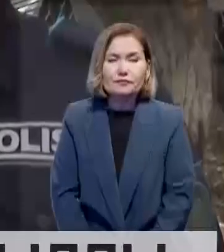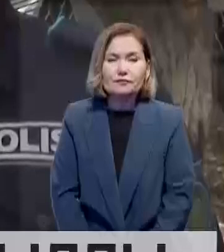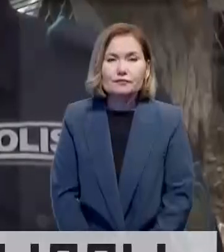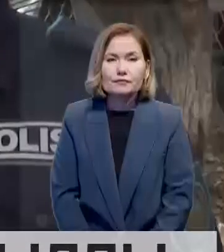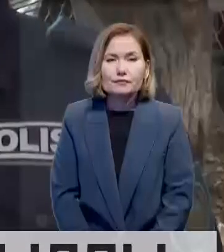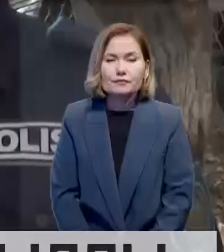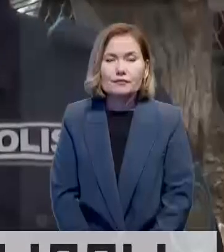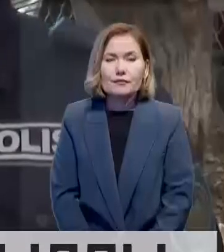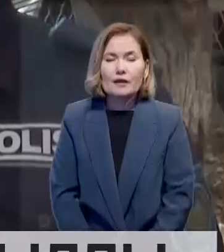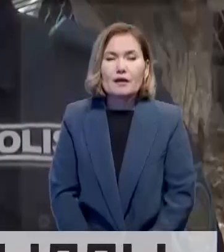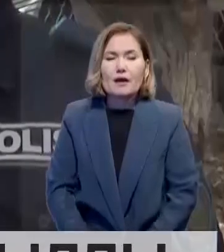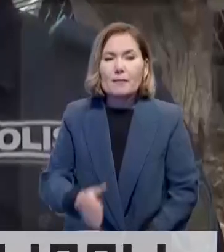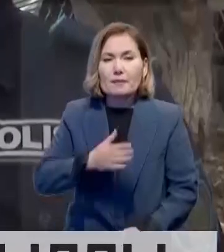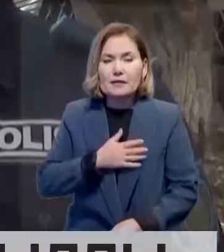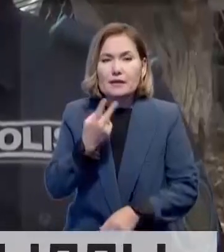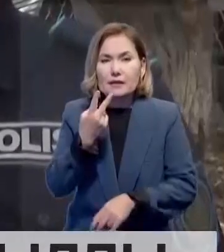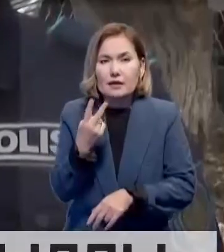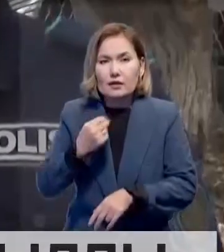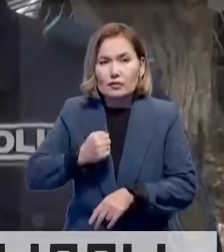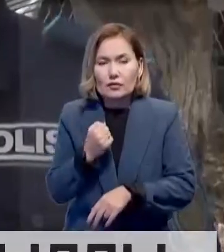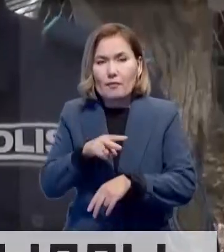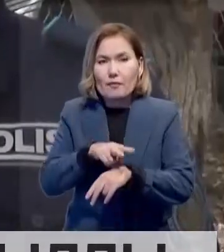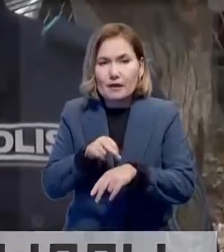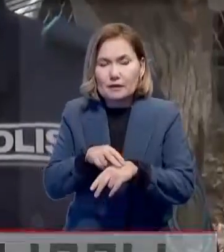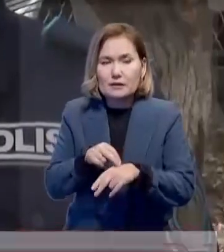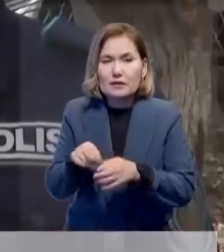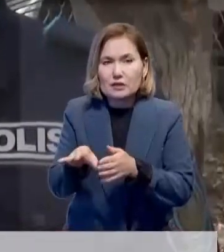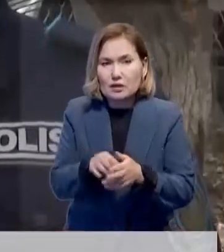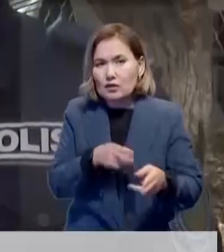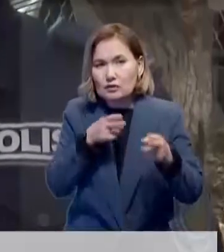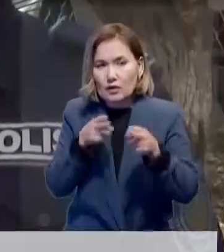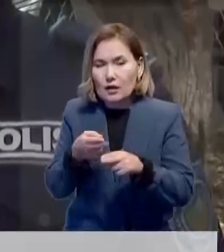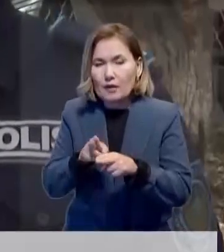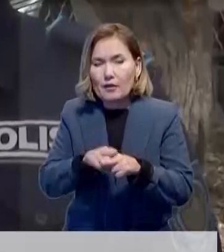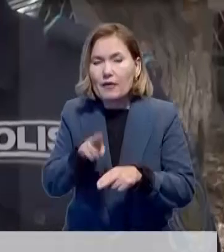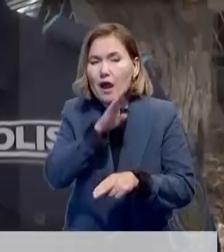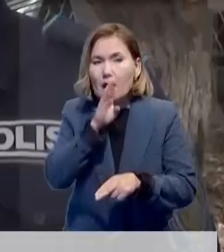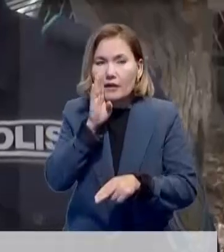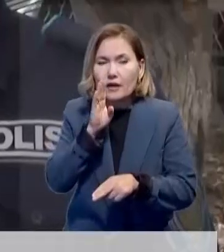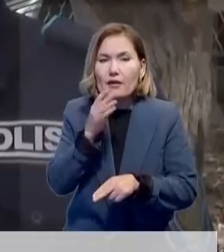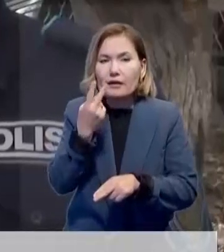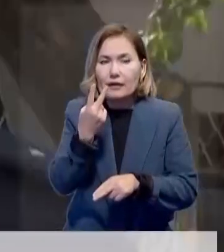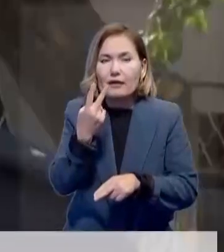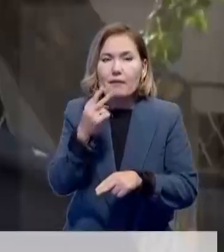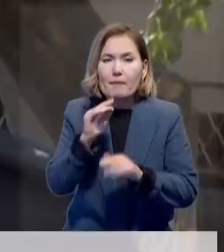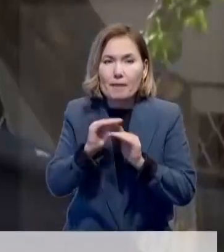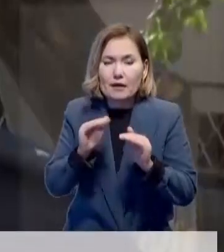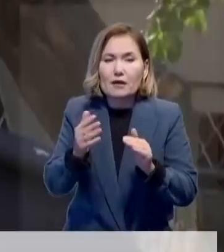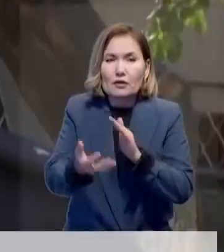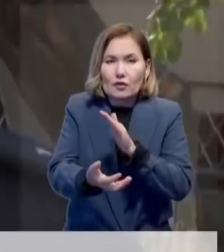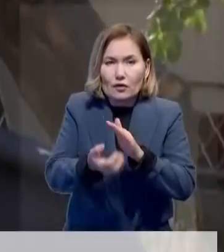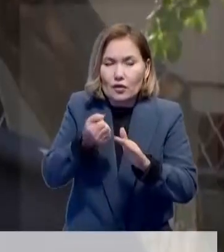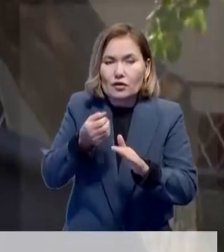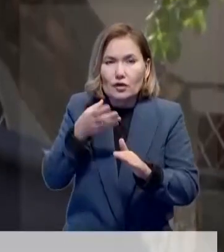Сол арада тез қимылдап, қауіпсіздігін қамтамасыз етіп, үйдегі баласы мен анасын сыртқа дереу алып шықтық. Қазіргі таңда